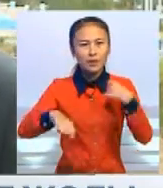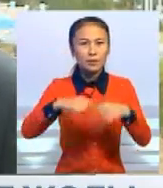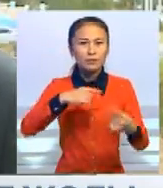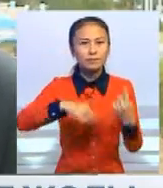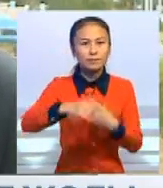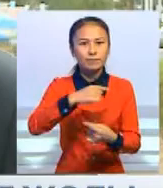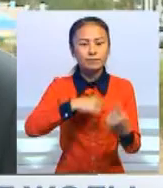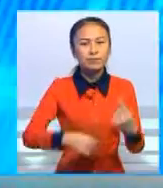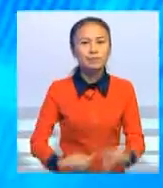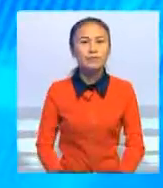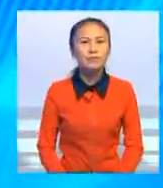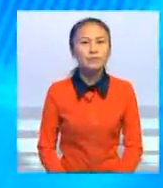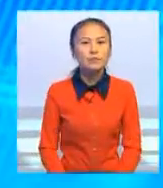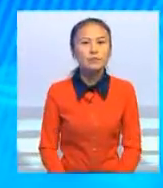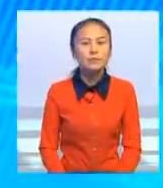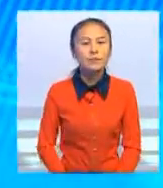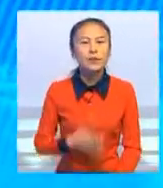шығару.